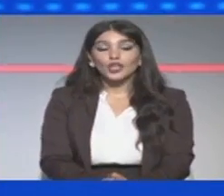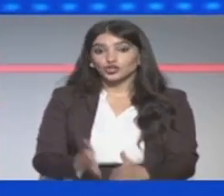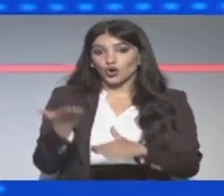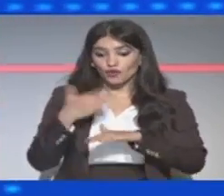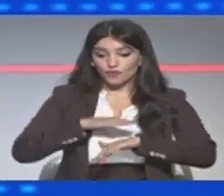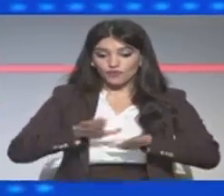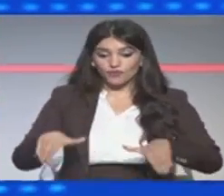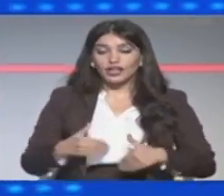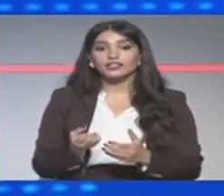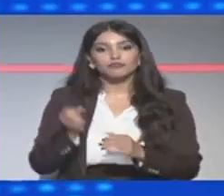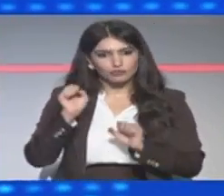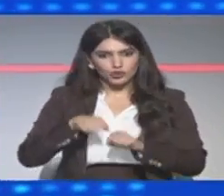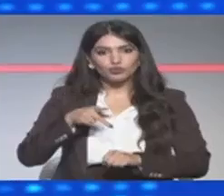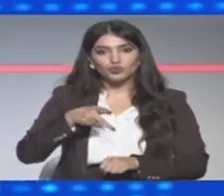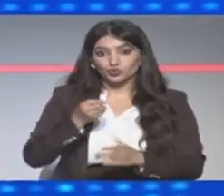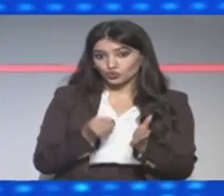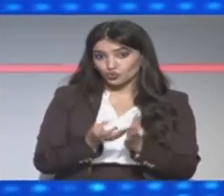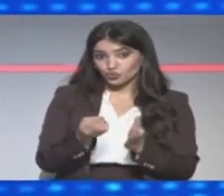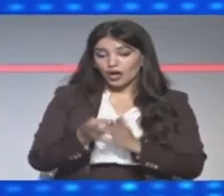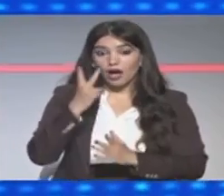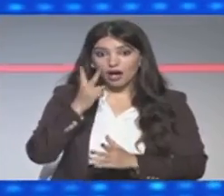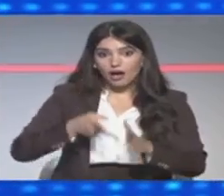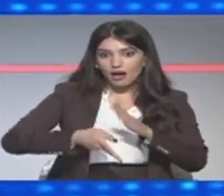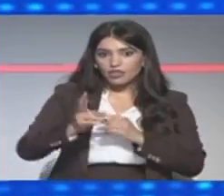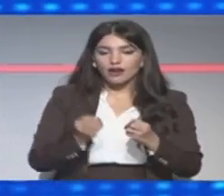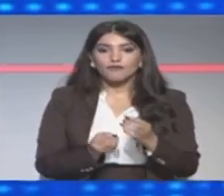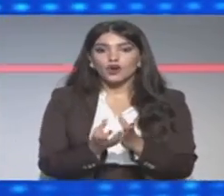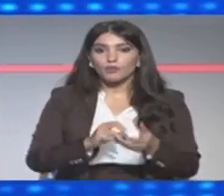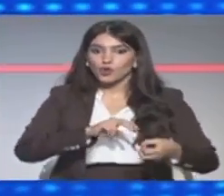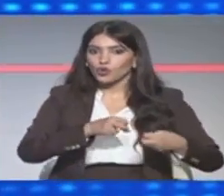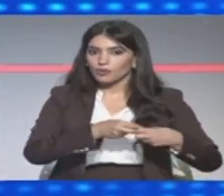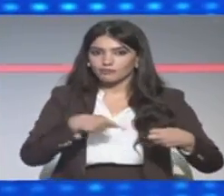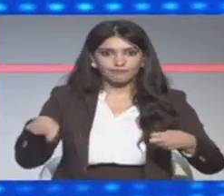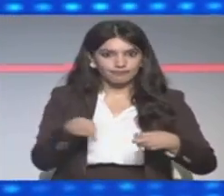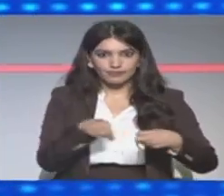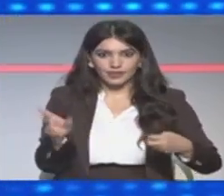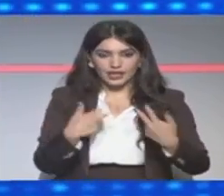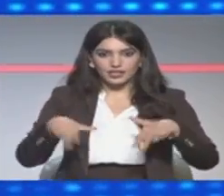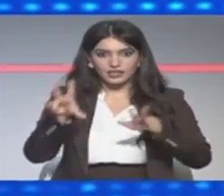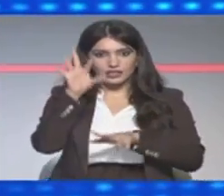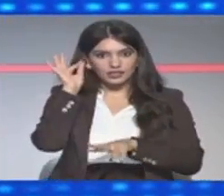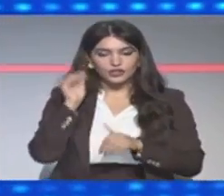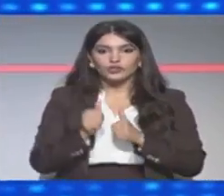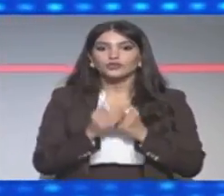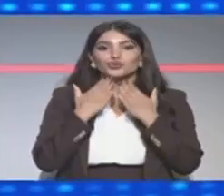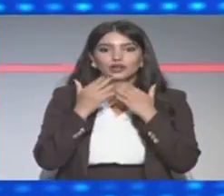ونشير في الختام إلى أنه بإمكانكم متابعة هذه النشرة وغيرها من الأخبار على بوابة التلفزة